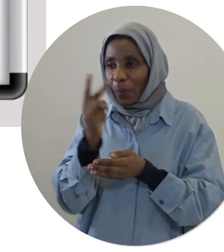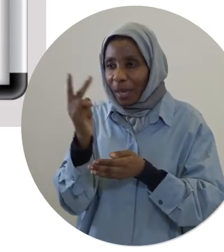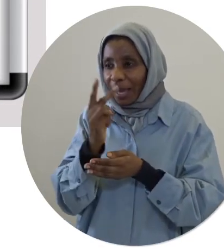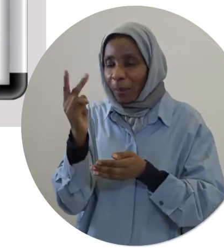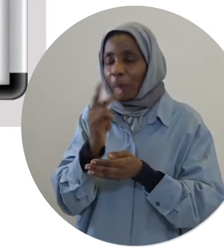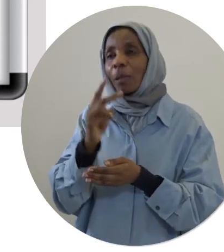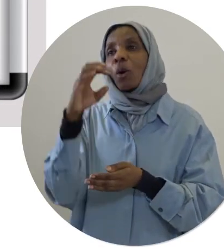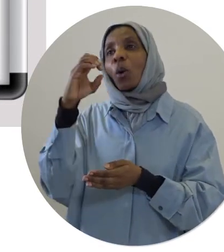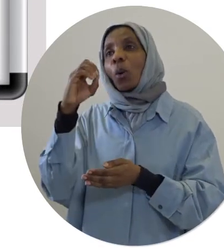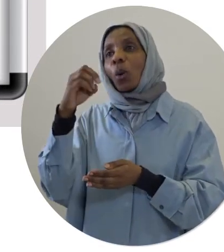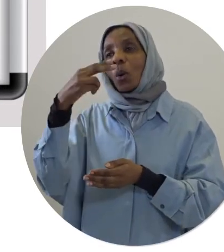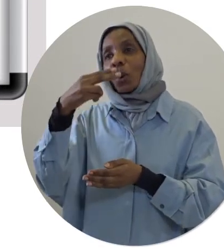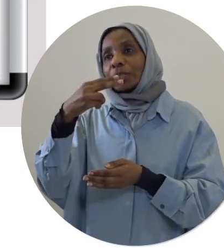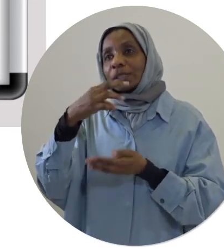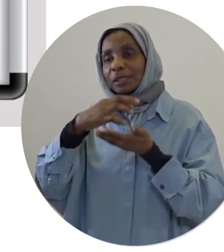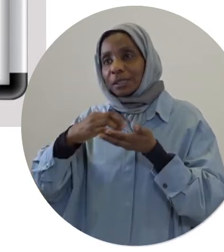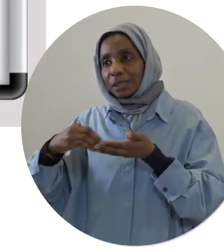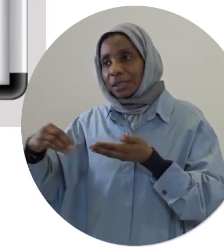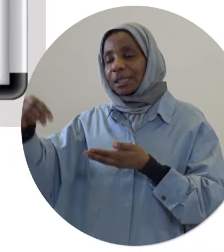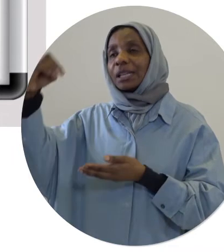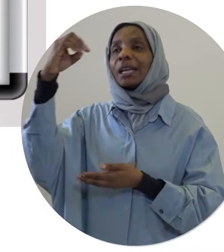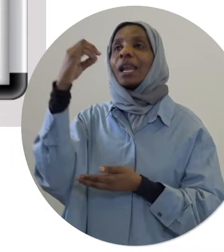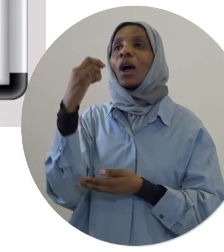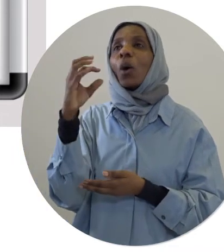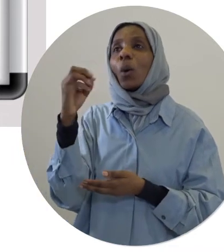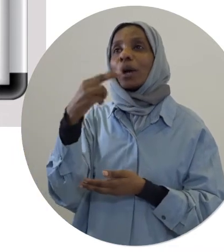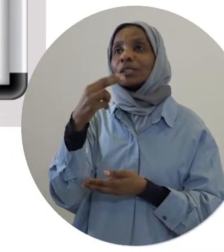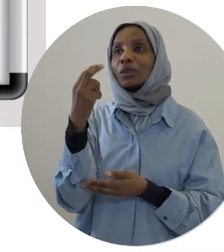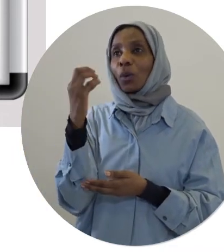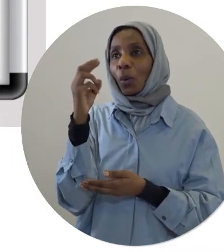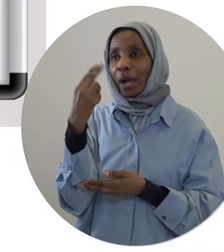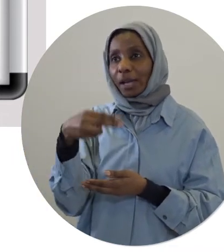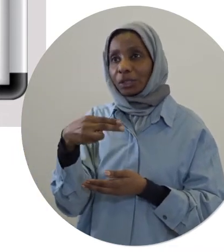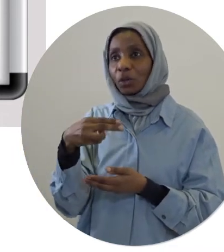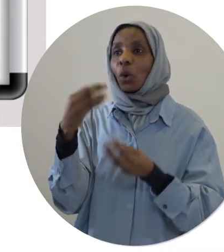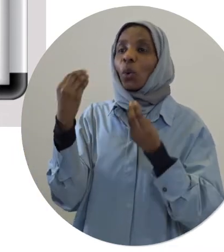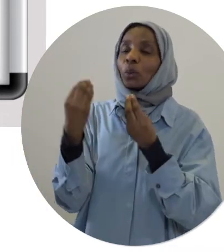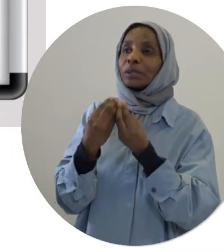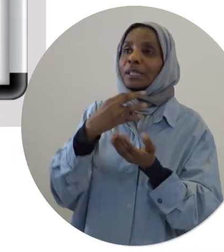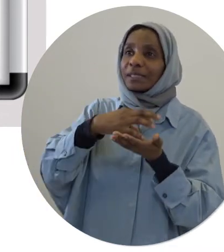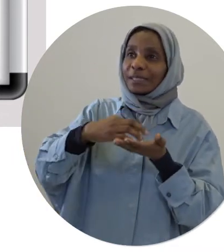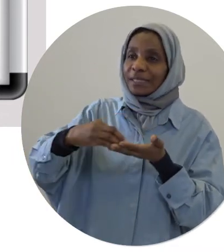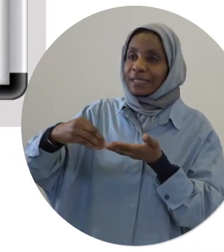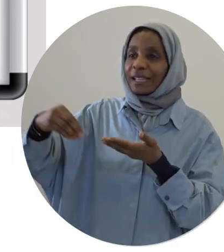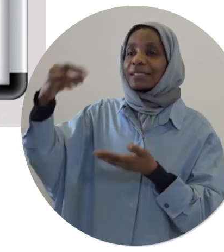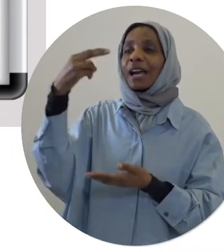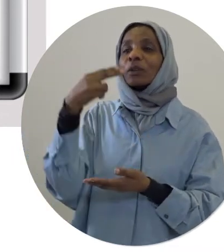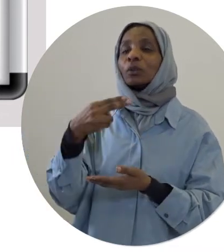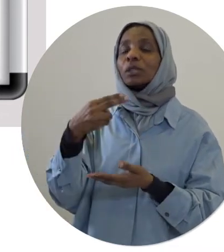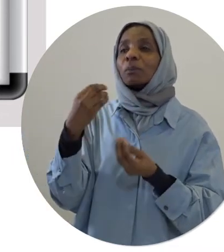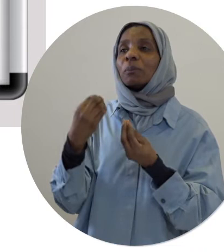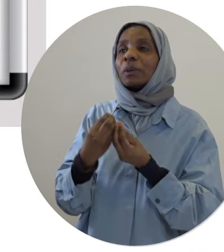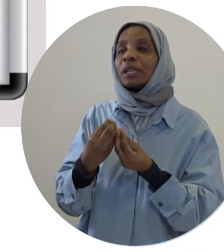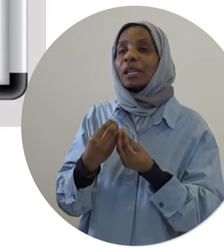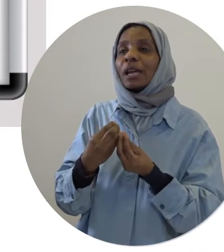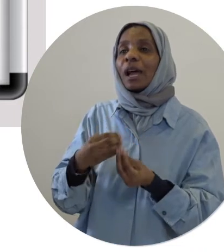نزع مجموعة هيدروكسيل من جزيء كحول وذرة هيدروجين من مجموعة هيدروكسيل في الجزيء